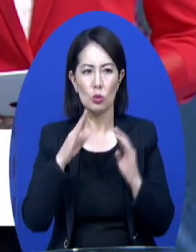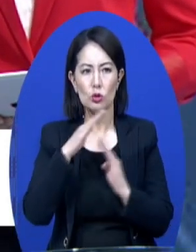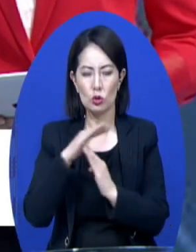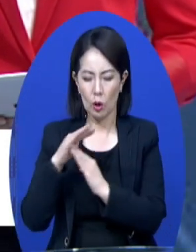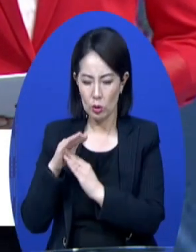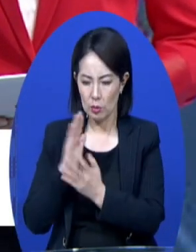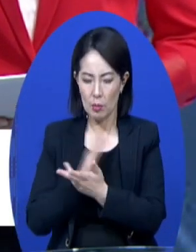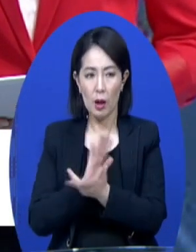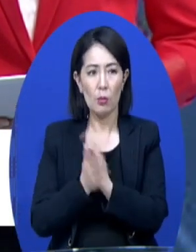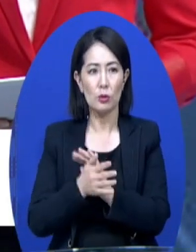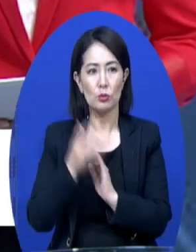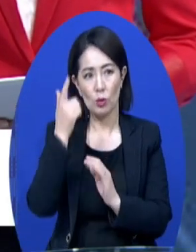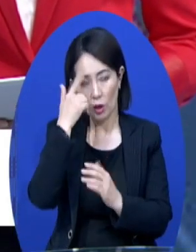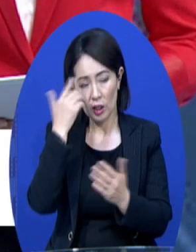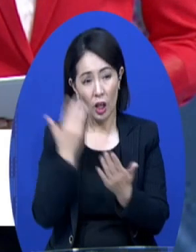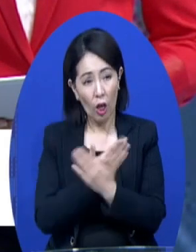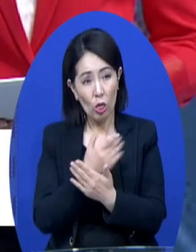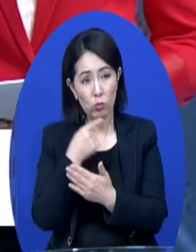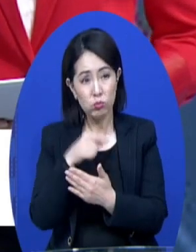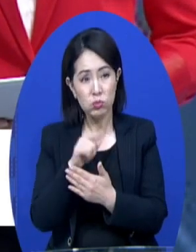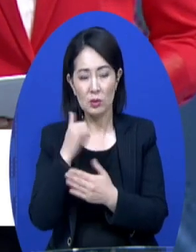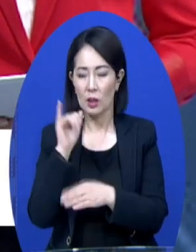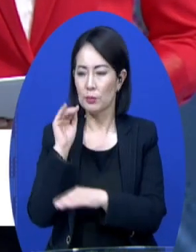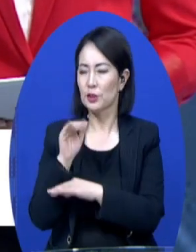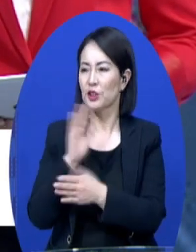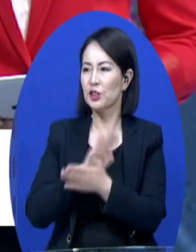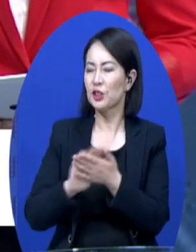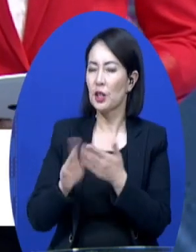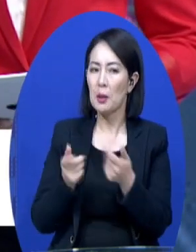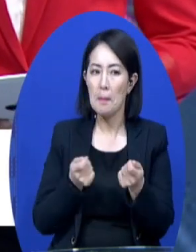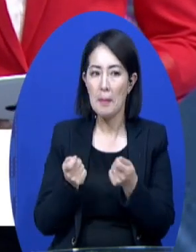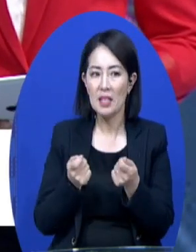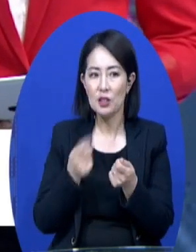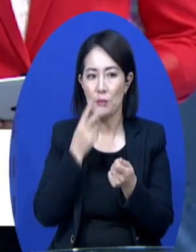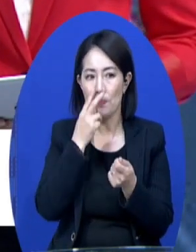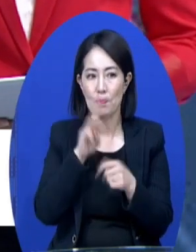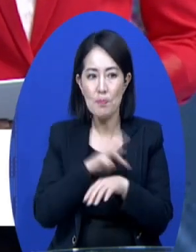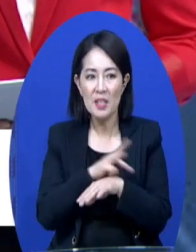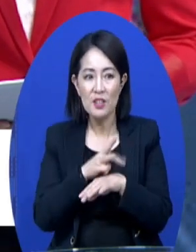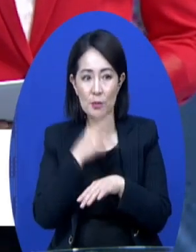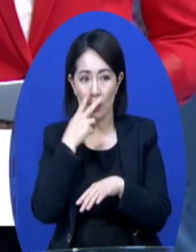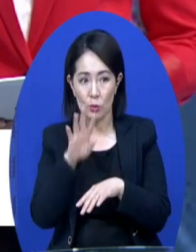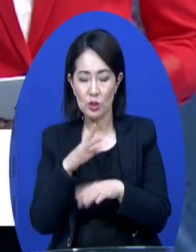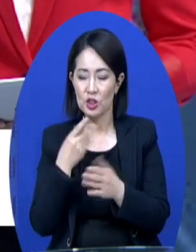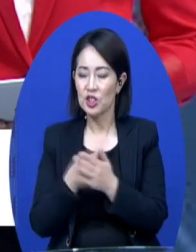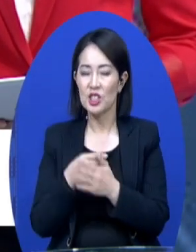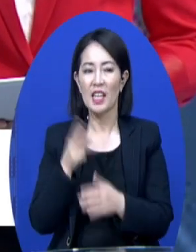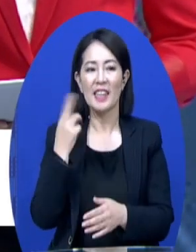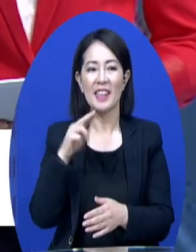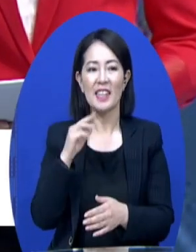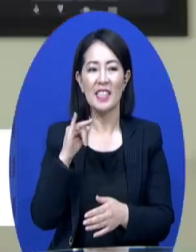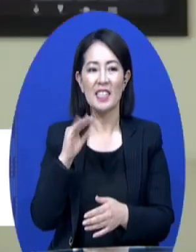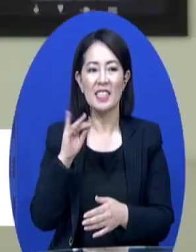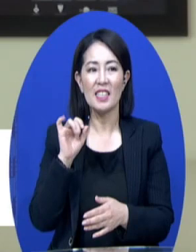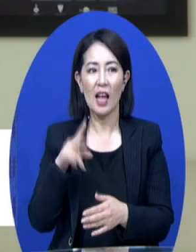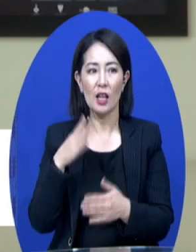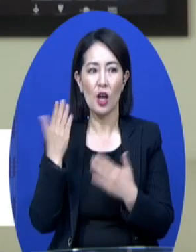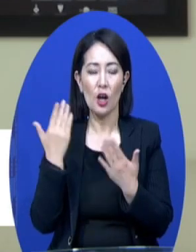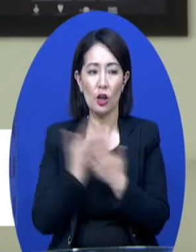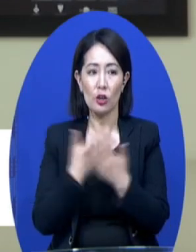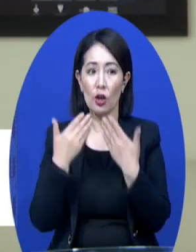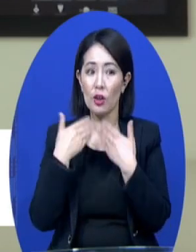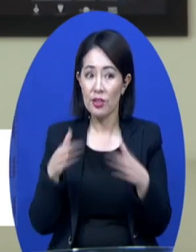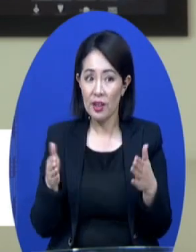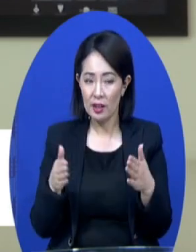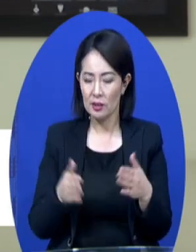орсон хэдий ч Монголын кино урлагийн зарим төлөвлөл шин менежментийг туршиж эхэлсэн байна. Жишээ нь энэ бол дижитал кино нэлт юм а. Дидис